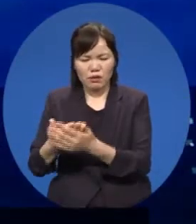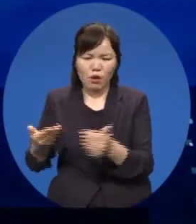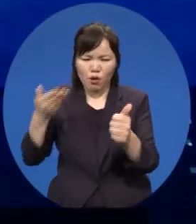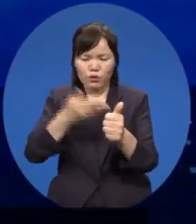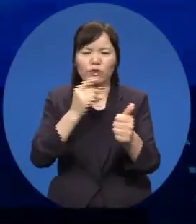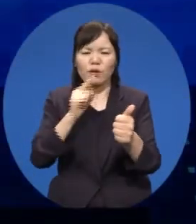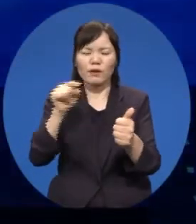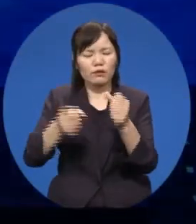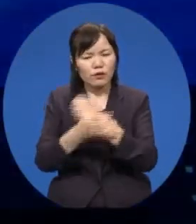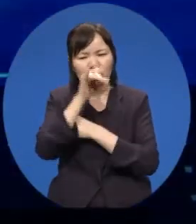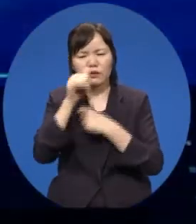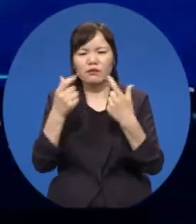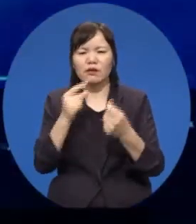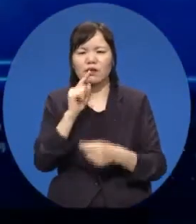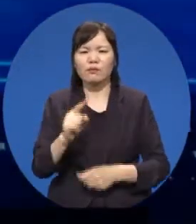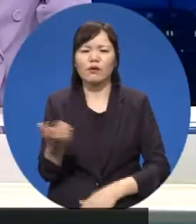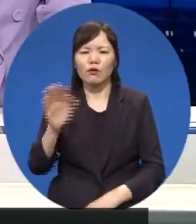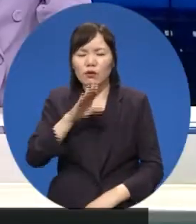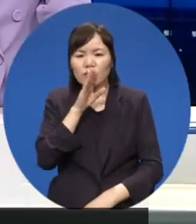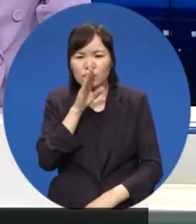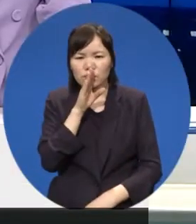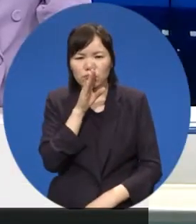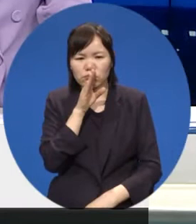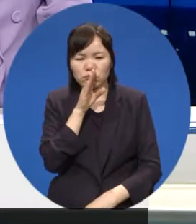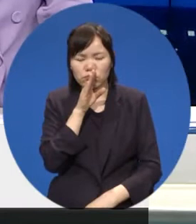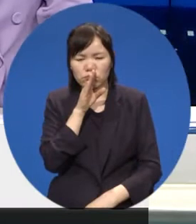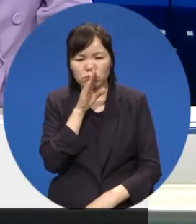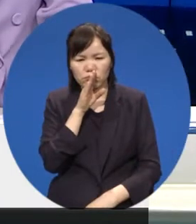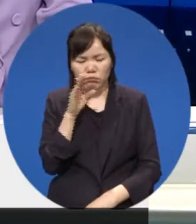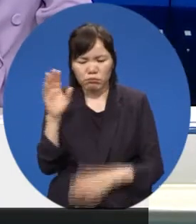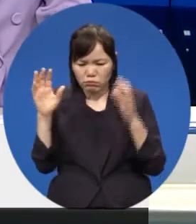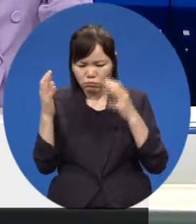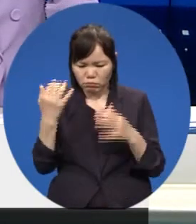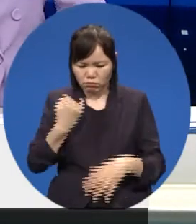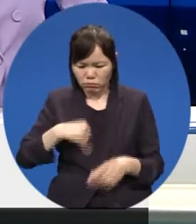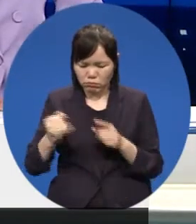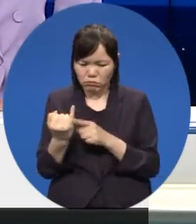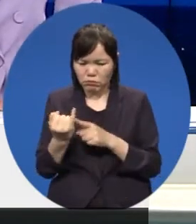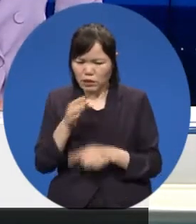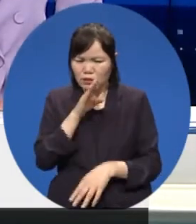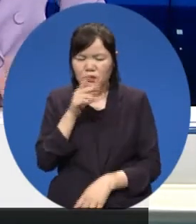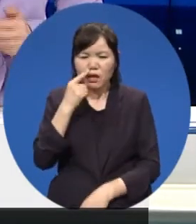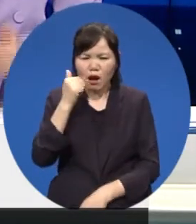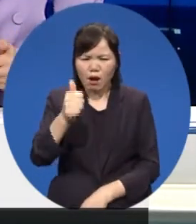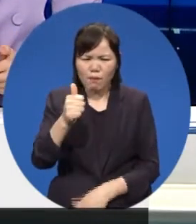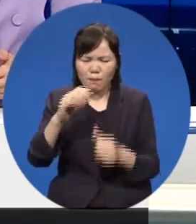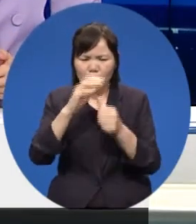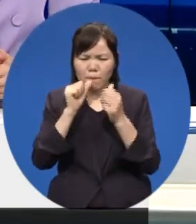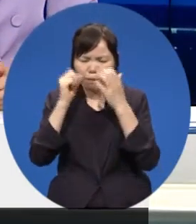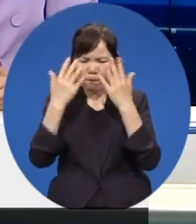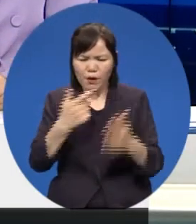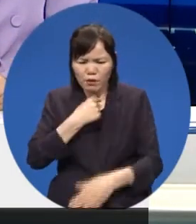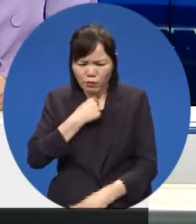뭐 이런 게 나오는데 그런데 실질적으로 팀장님 과연 그 어린 학생이 정말로 7 아빠가 플레이 하기를 바라면서